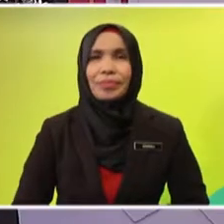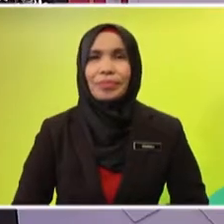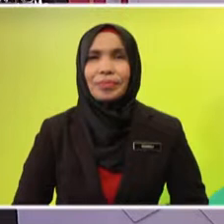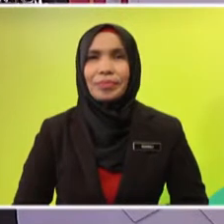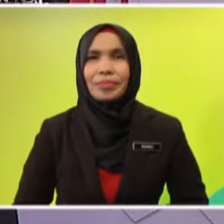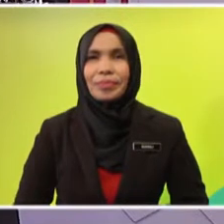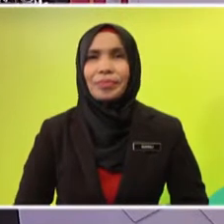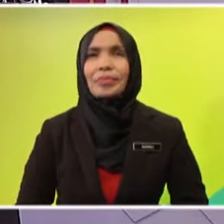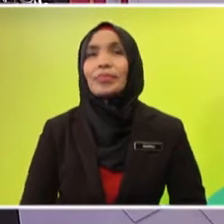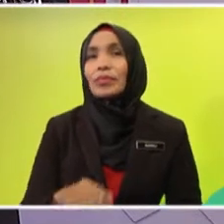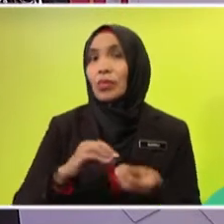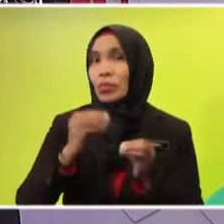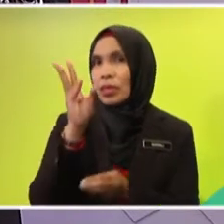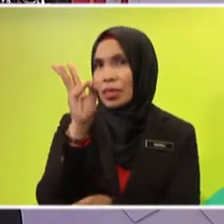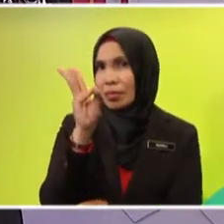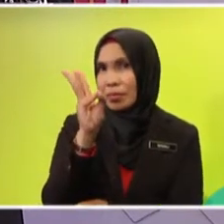sekali nombok